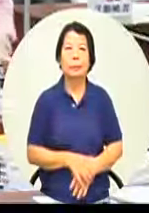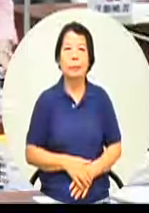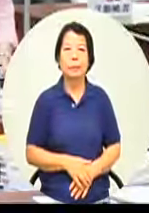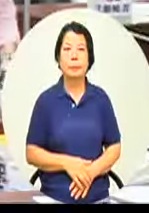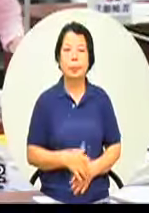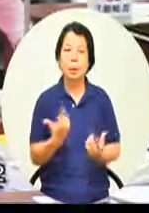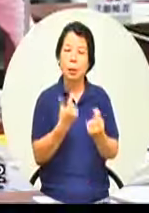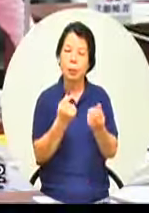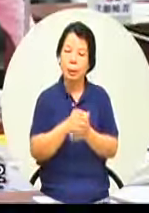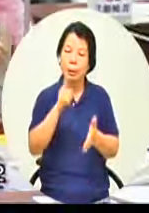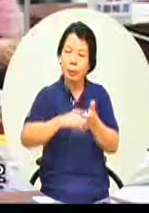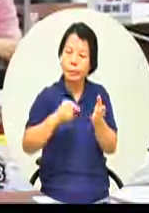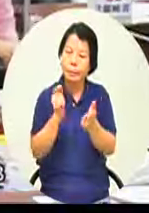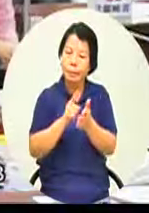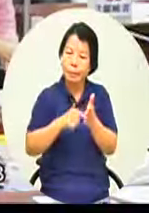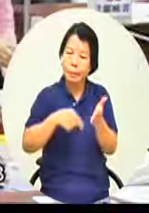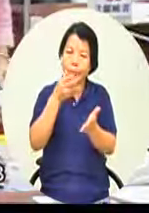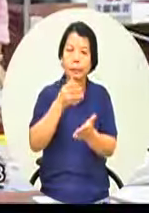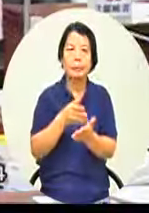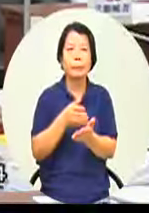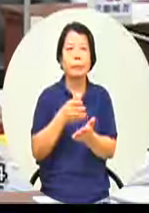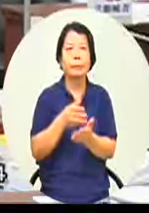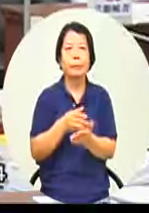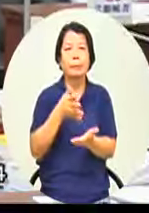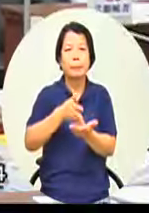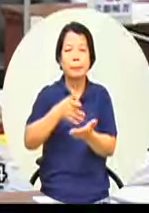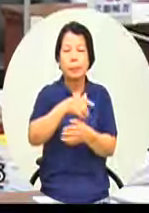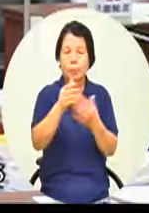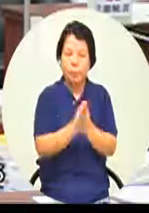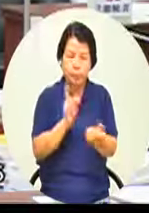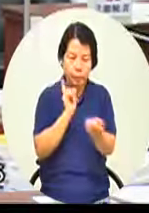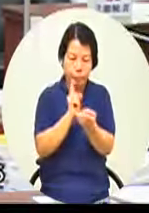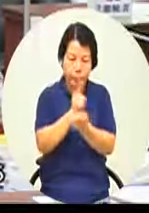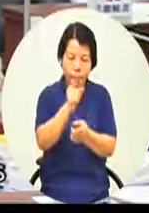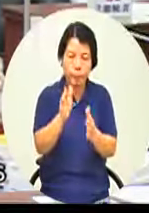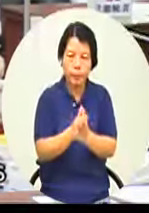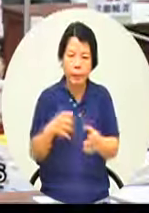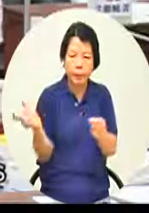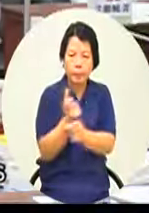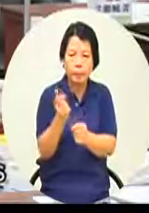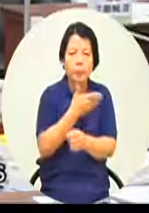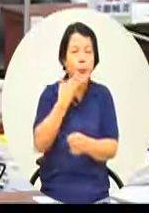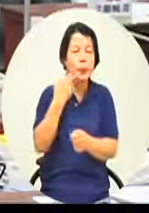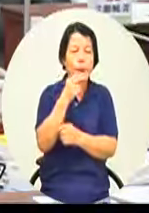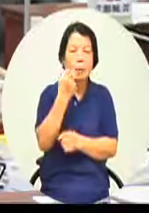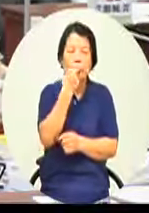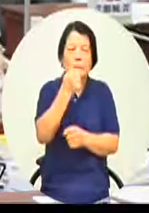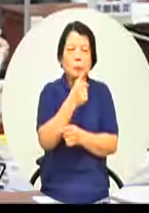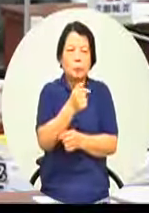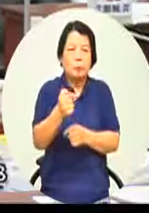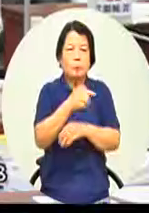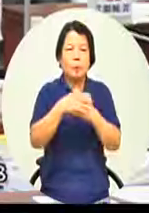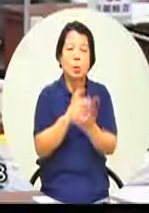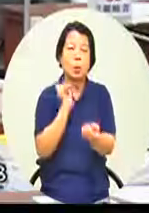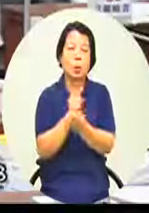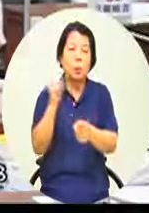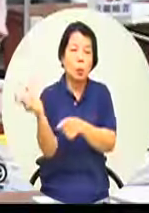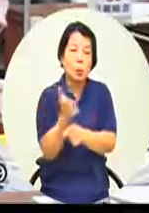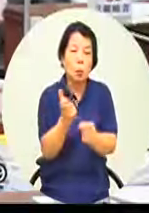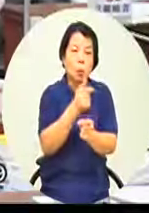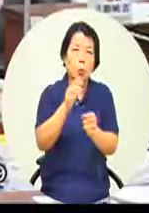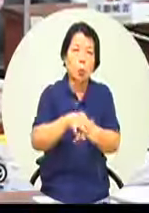还是简单讲一下，就是说，其实面对整个极端气候，然后你遇到台风，遇到大